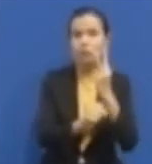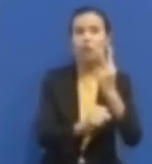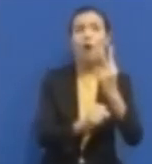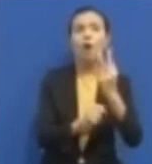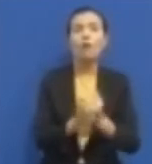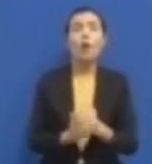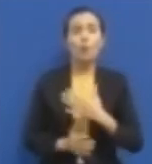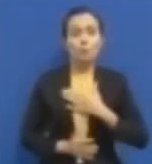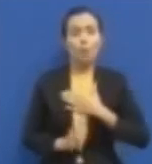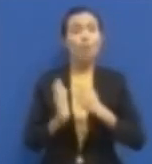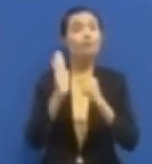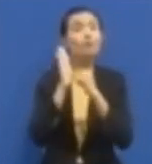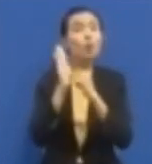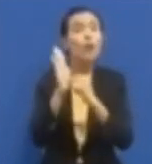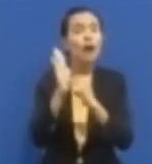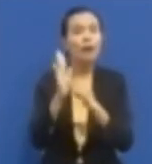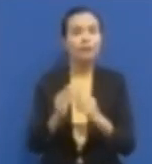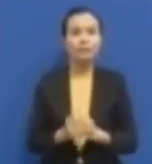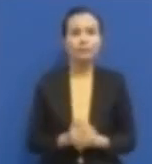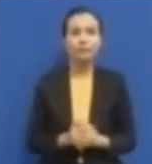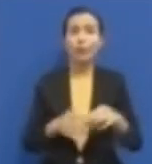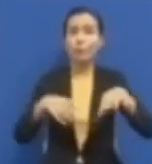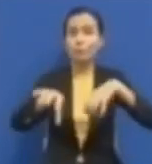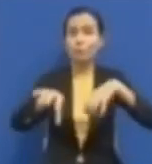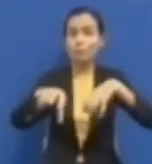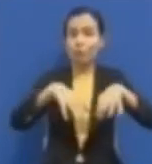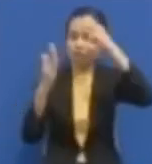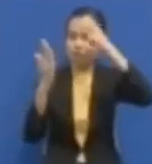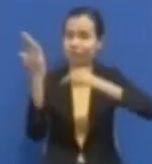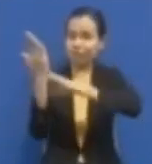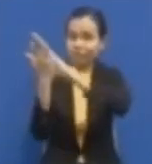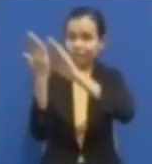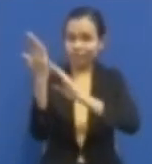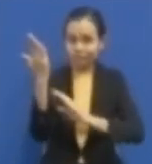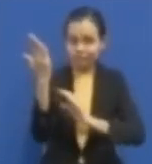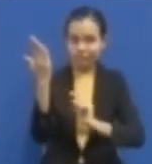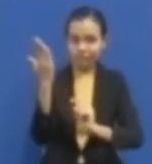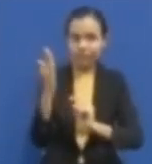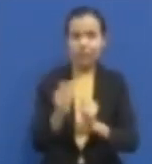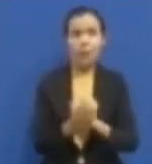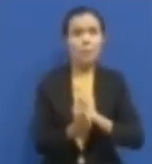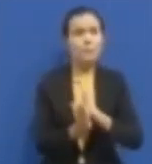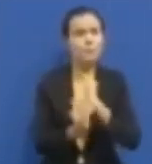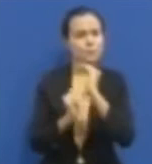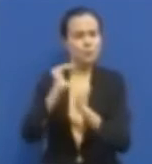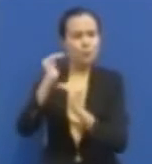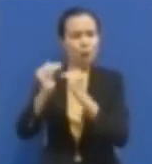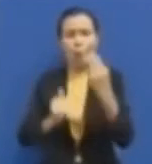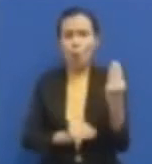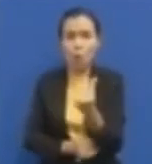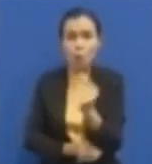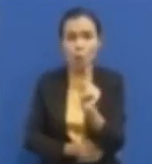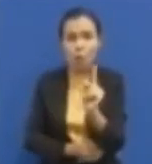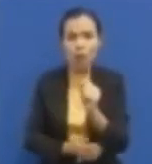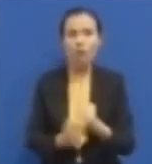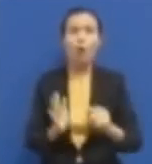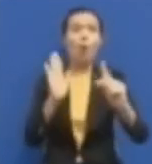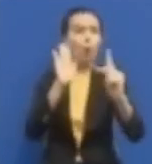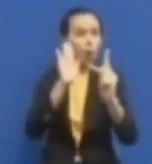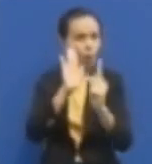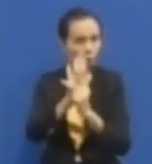ตยกตัวอย่างนะครับอย่างเช่นในด้านการบริหารราชการแผ่นดินการปฏิรูปเร่งด่วนที่ควรจะทำก็คือการแก้กฎระเ